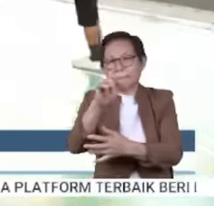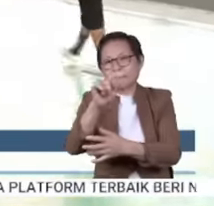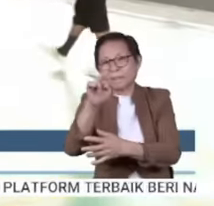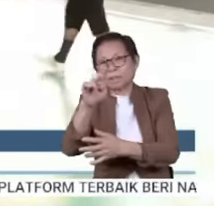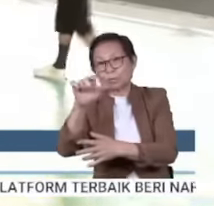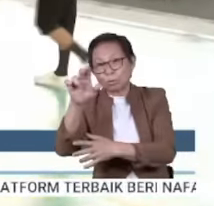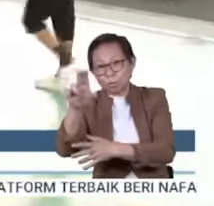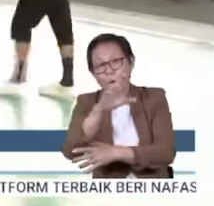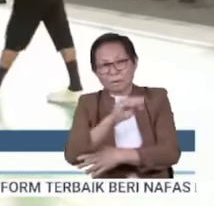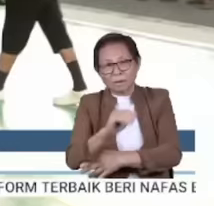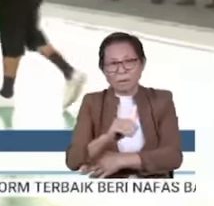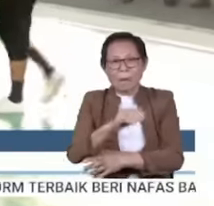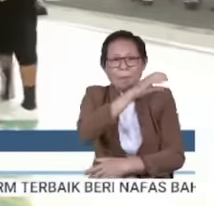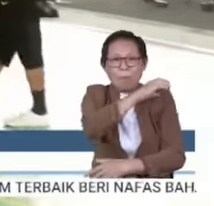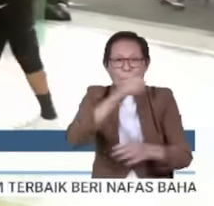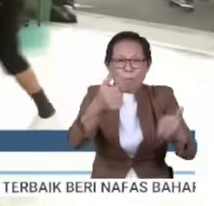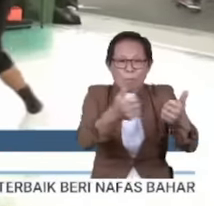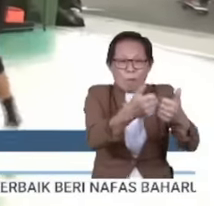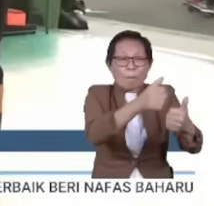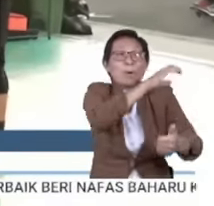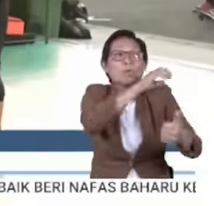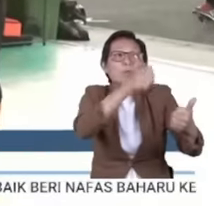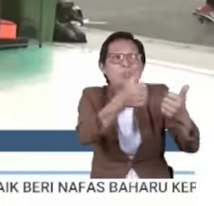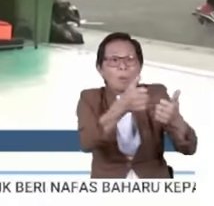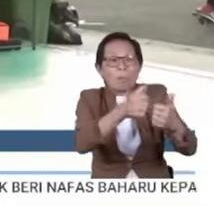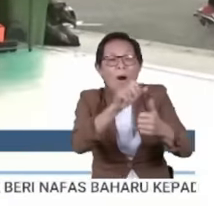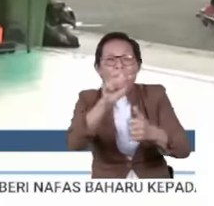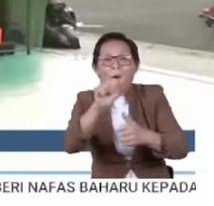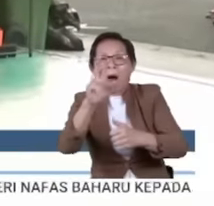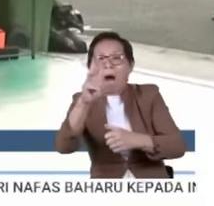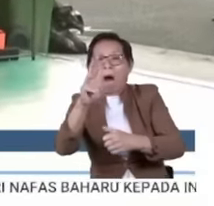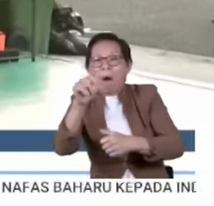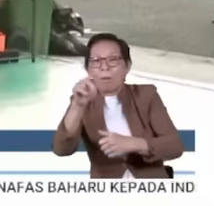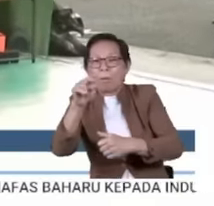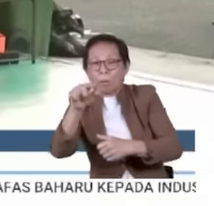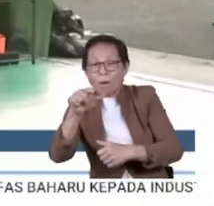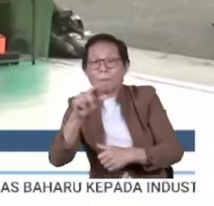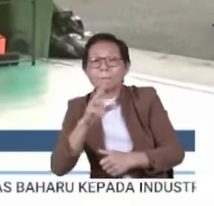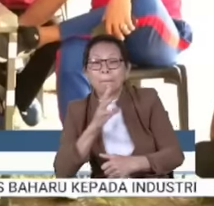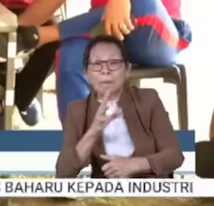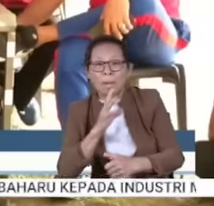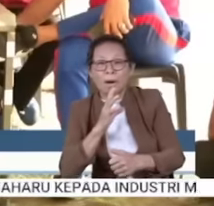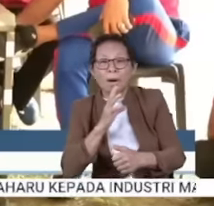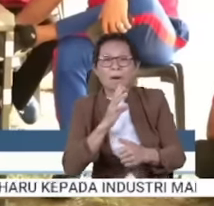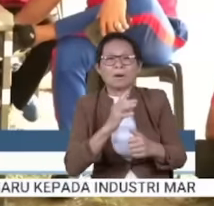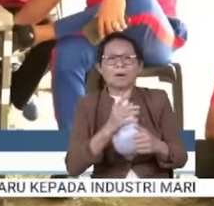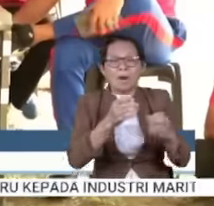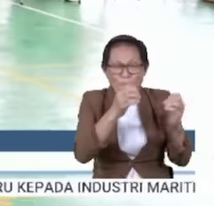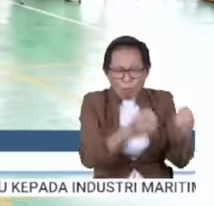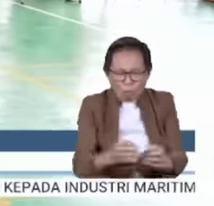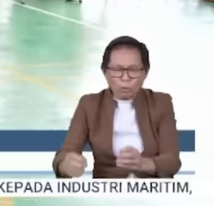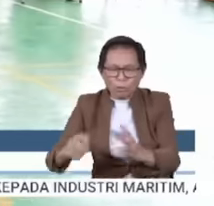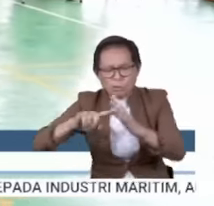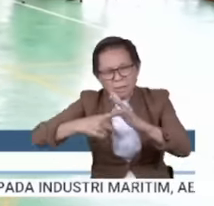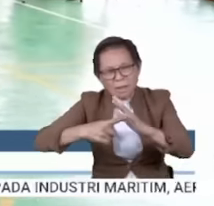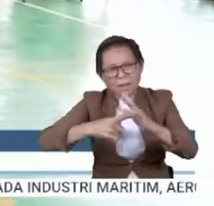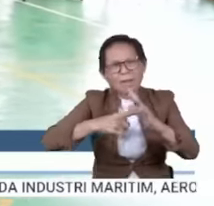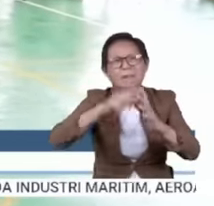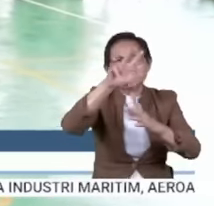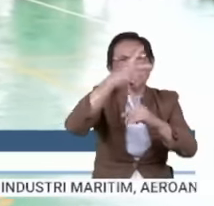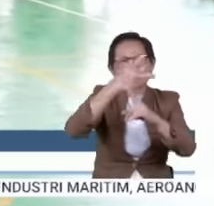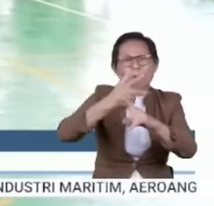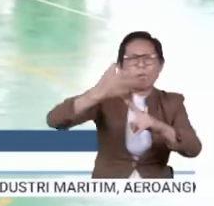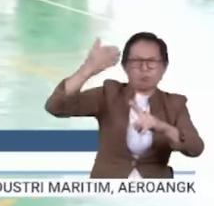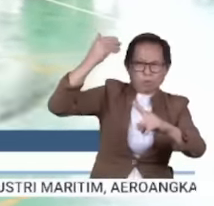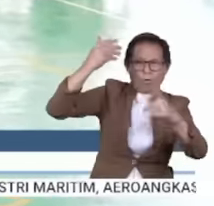sementara itu pengurus si kejohan tersebut awangmadihi Awang yatim berkata usaha penganjuran telah bermula sejak 3